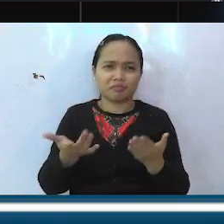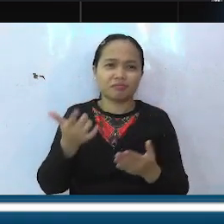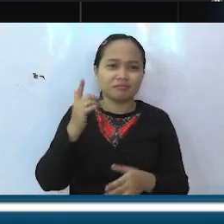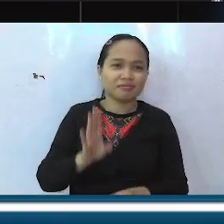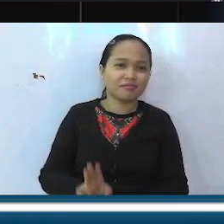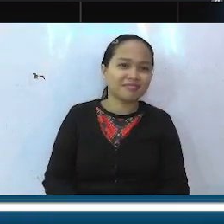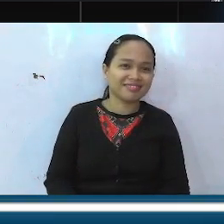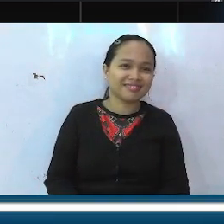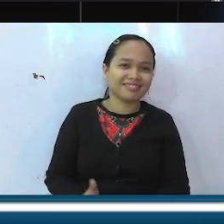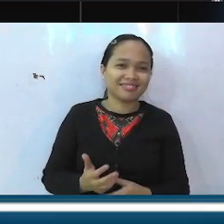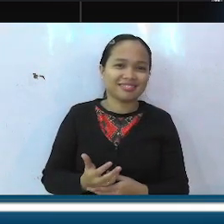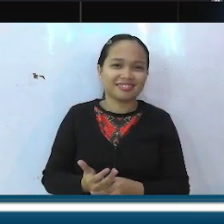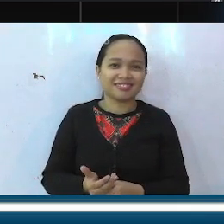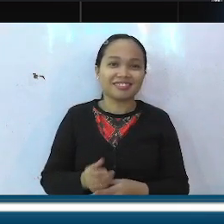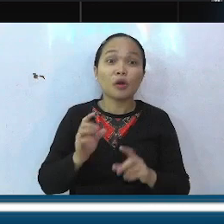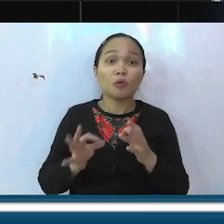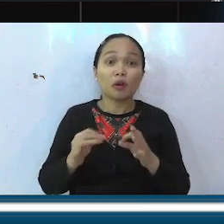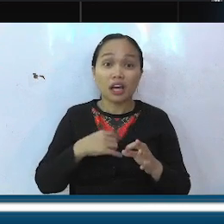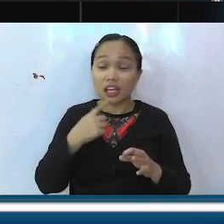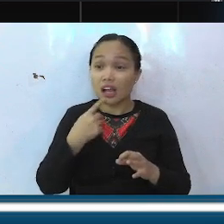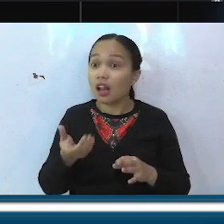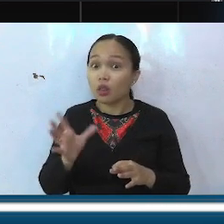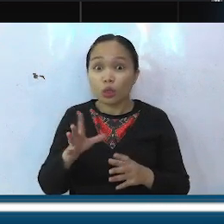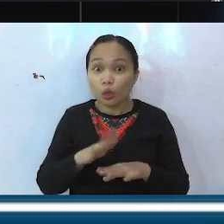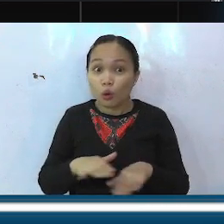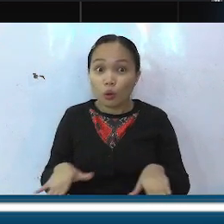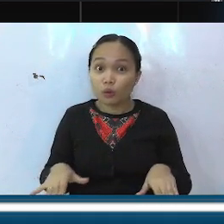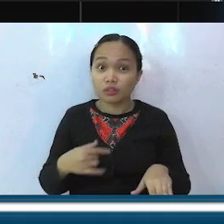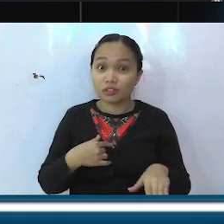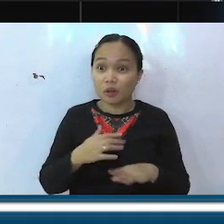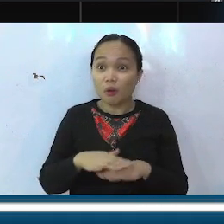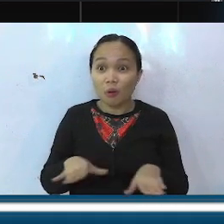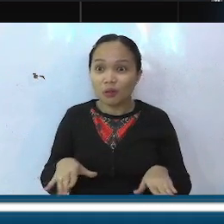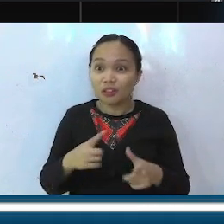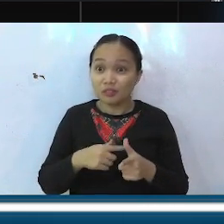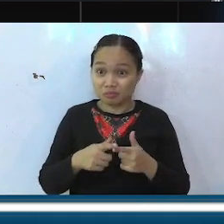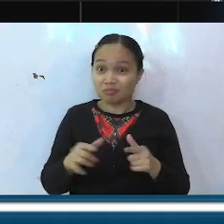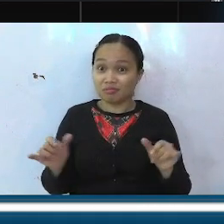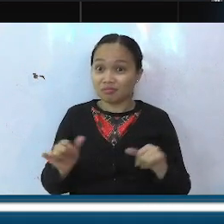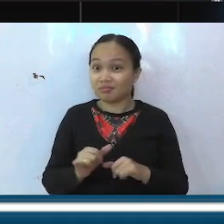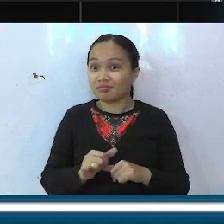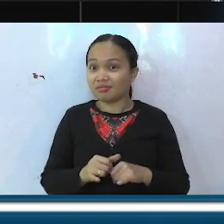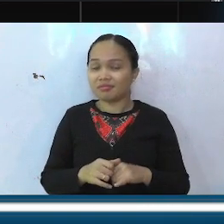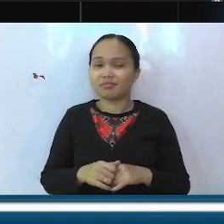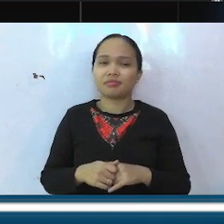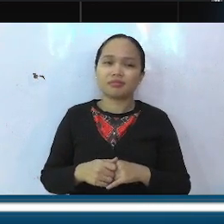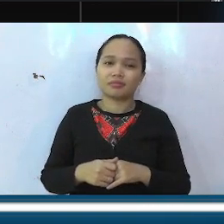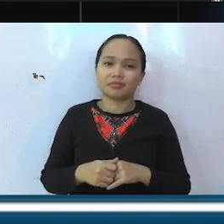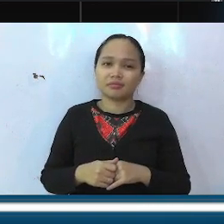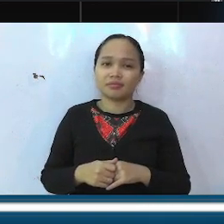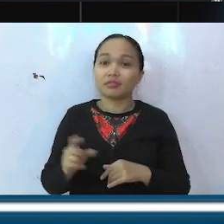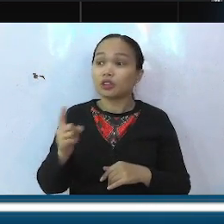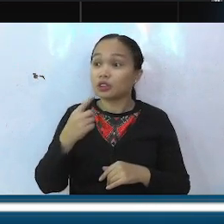mo, ha? Sabi ko, pag sinabi kong wag, titirahin kita. Wag. And exactly,